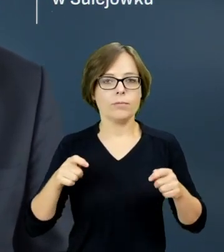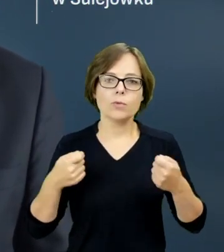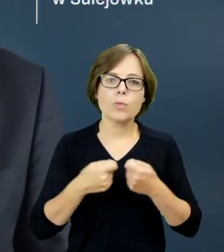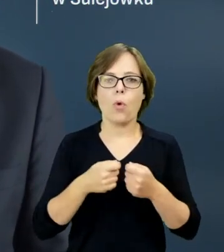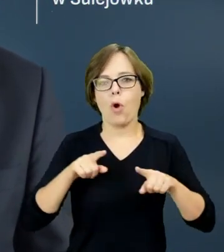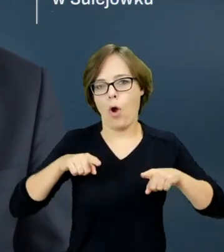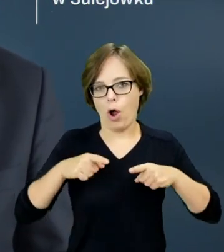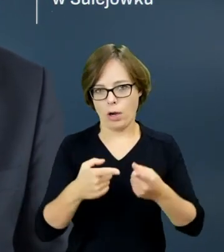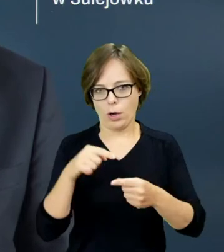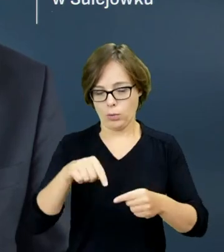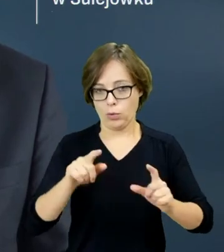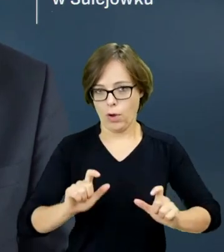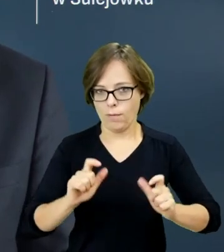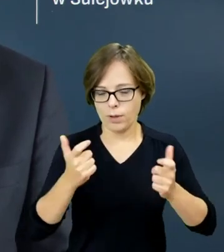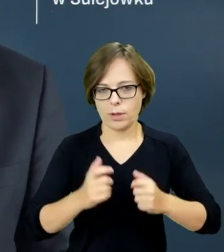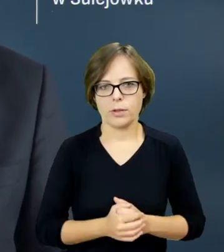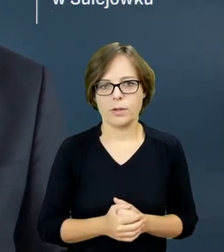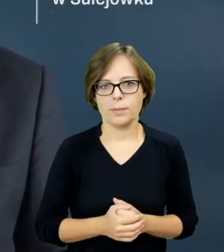tego wydarzenia.